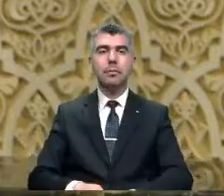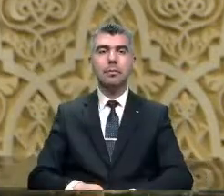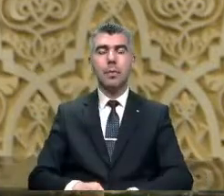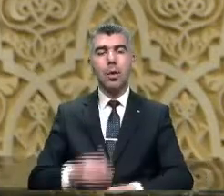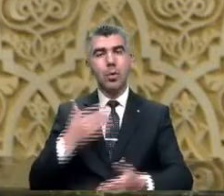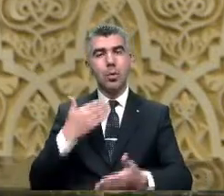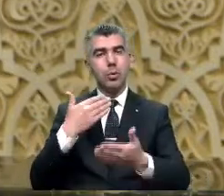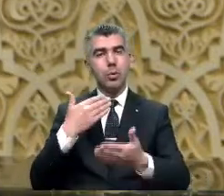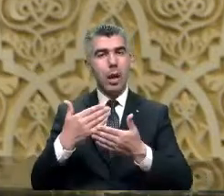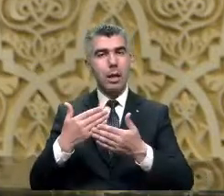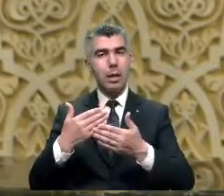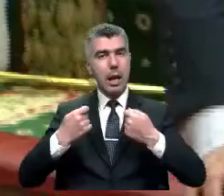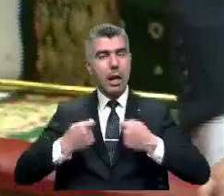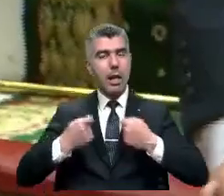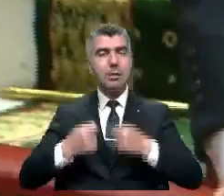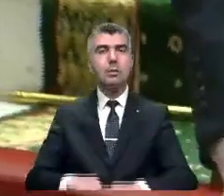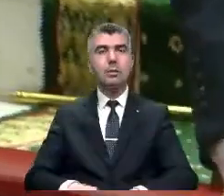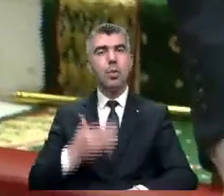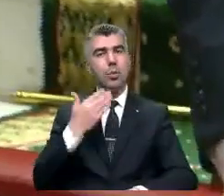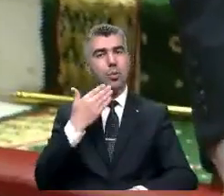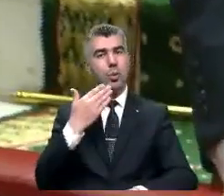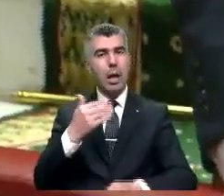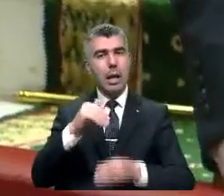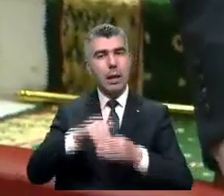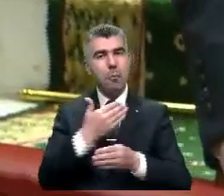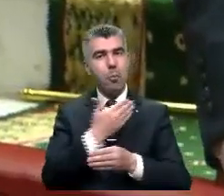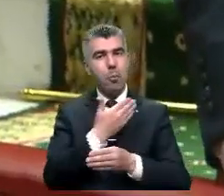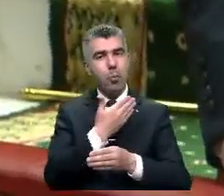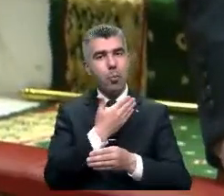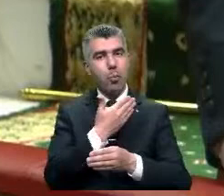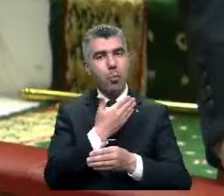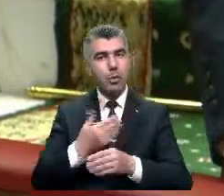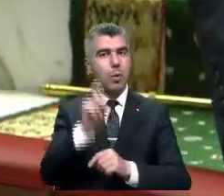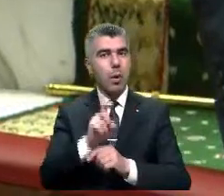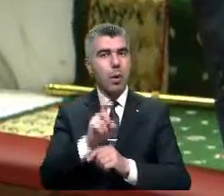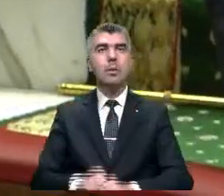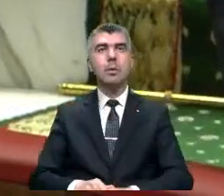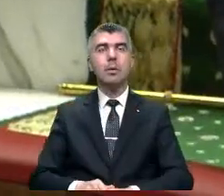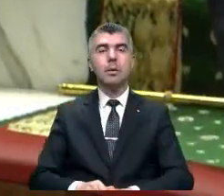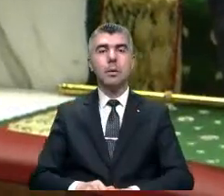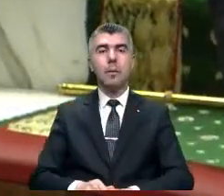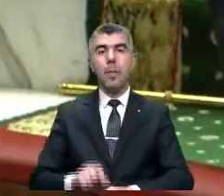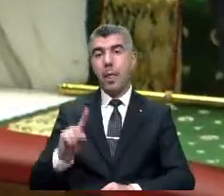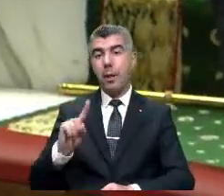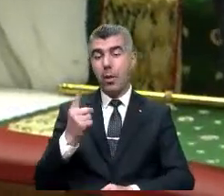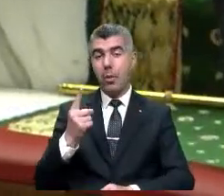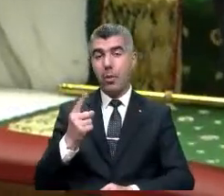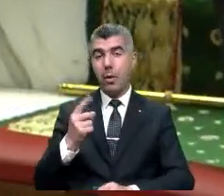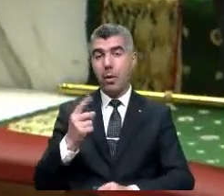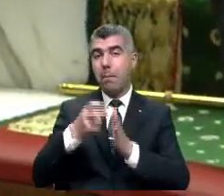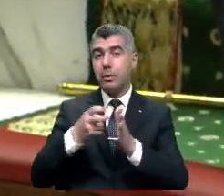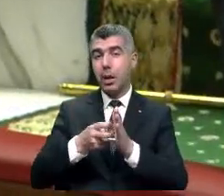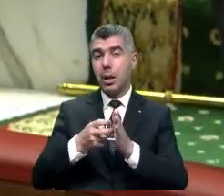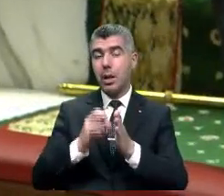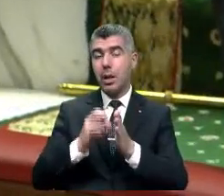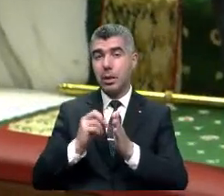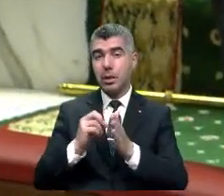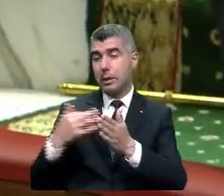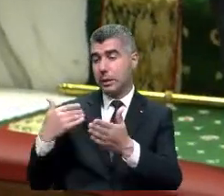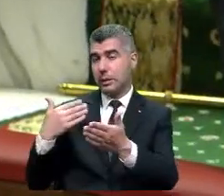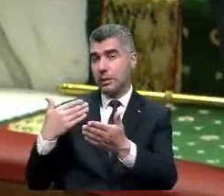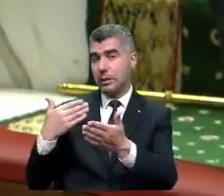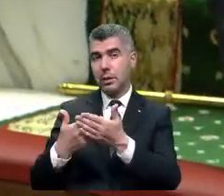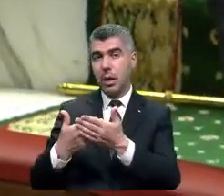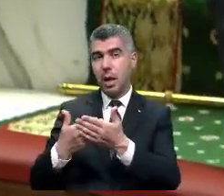شكراً سيد الرئيس، شكراً سيد المستشار المحترم على هذا السؤال. بدايةً بغيت نشير أن قطاع النقل السكاكي شهد خلال